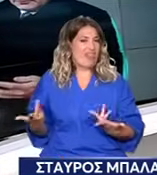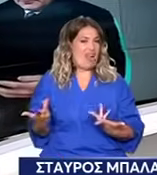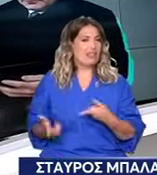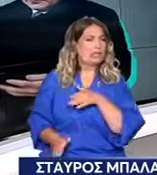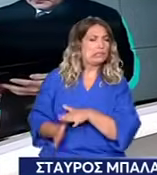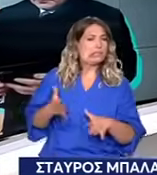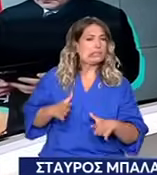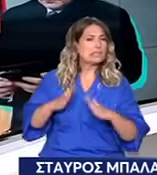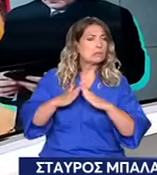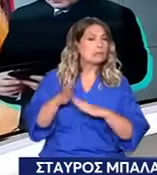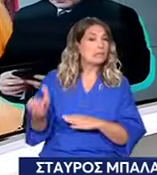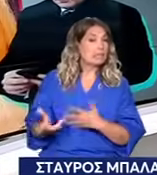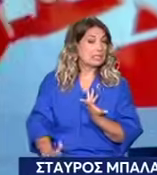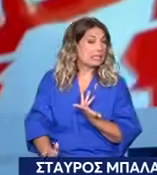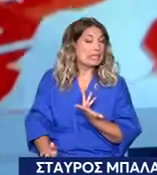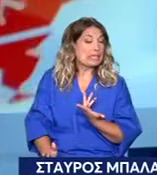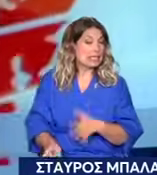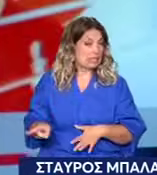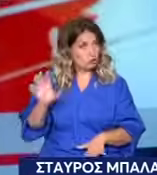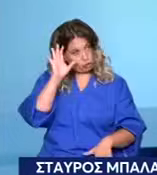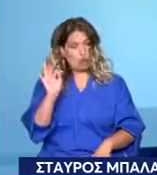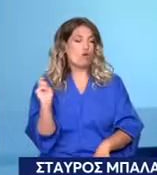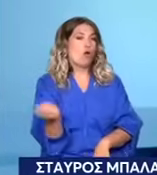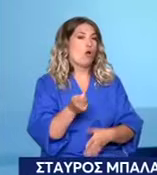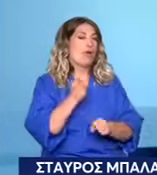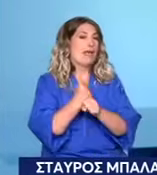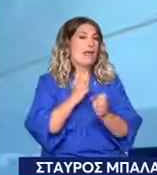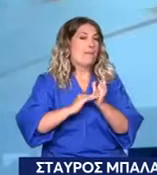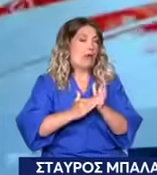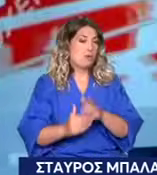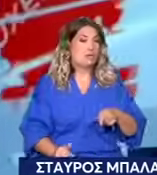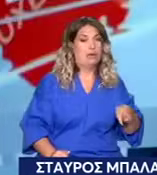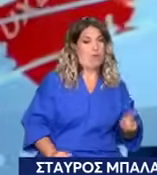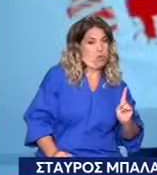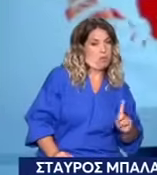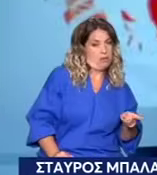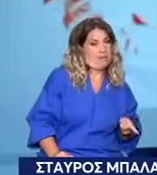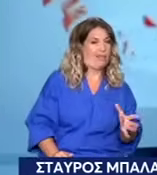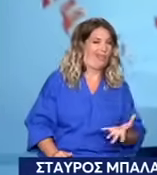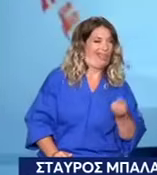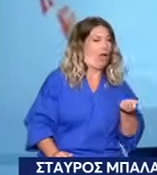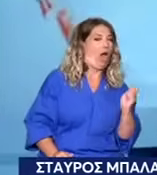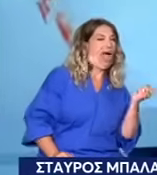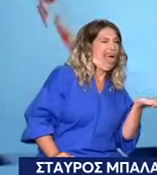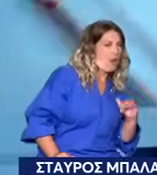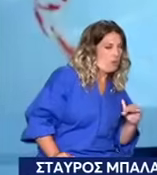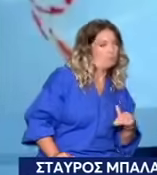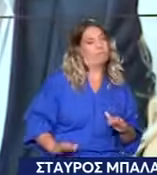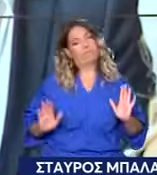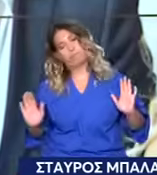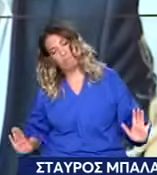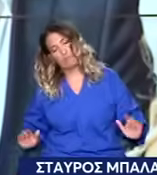Τώρα, θα πάμε σε ένα δεύτερο κομμάτι όσον μας μεταφέρει το περιβάλλον της κυρίας Πολυζωγοπούλου, το οποίο είναι και σοβαρό και έχω να σας ρωτήσω